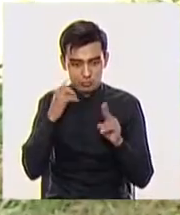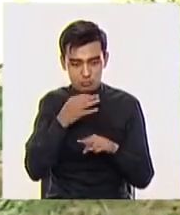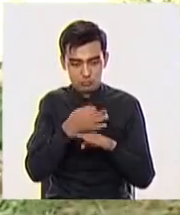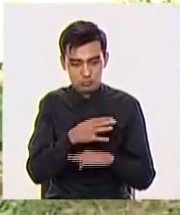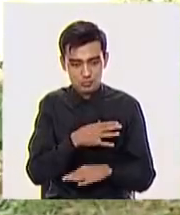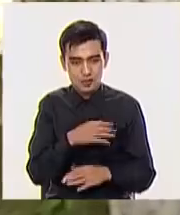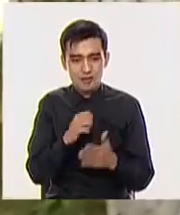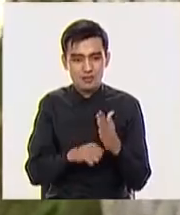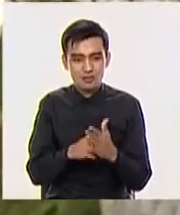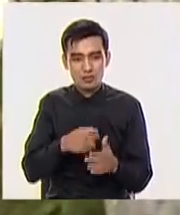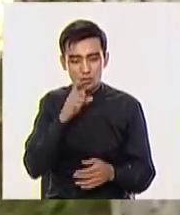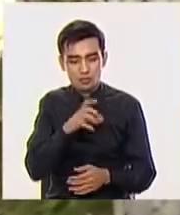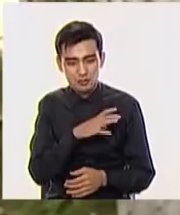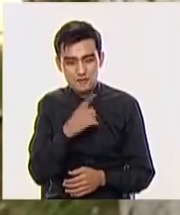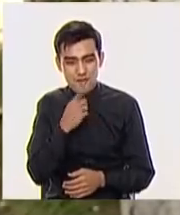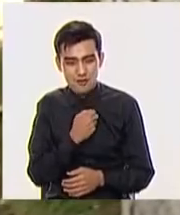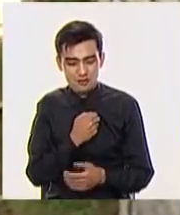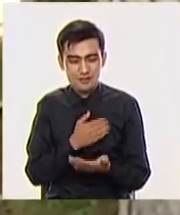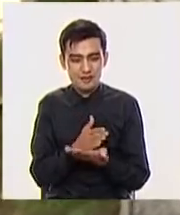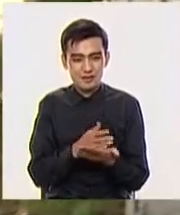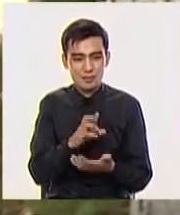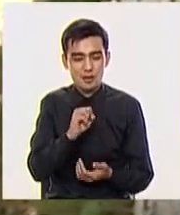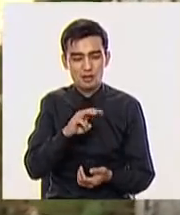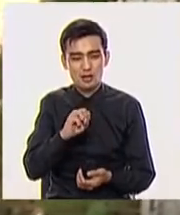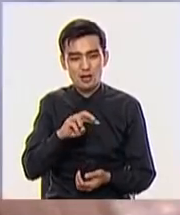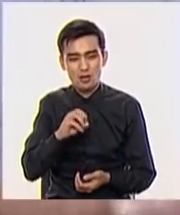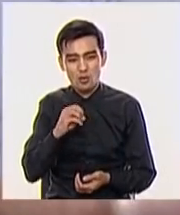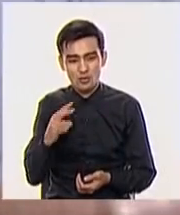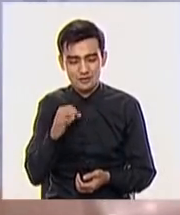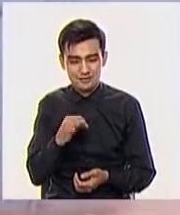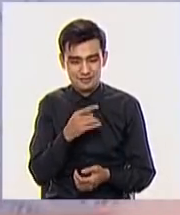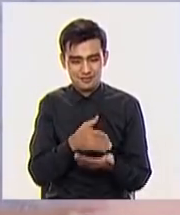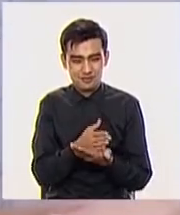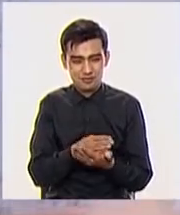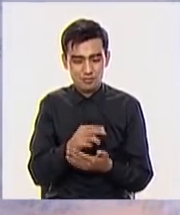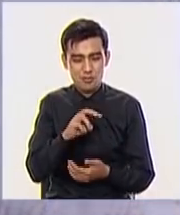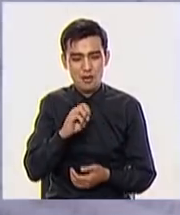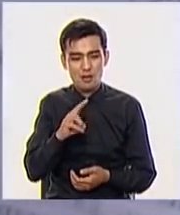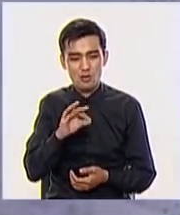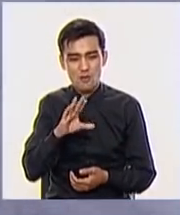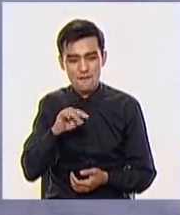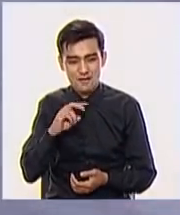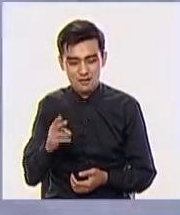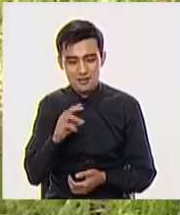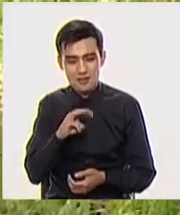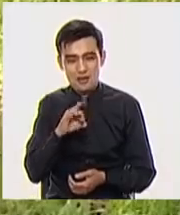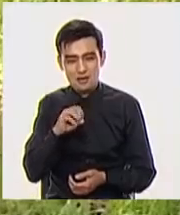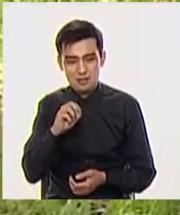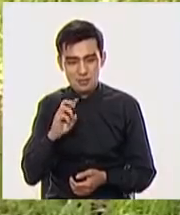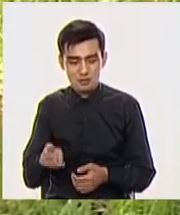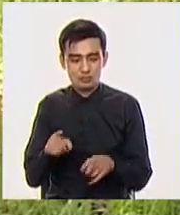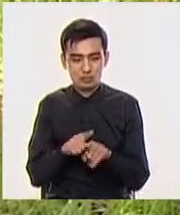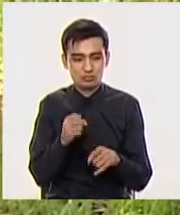ишкен деген себеппен Балкаштагы аскери бөлүмнүн батальон башчысынын орун басары болуп кызмет аткарган подполковник Мейирбек Абдрахманов да кызметтен